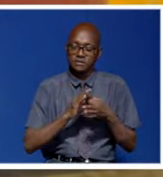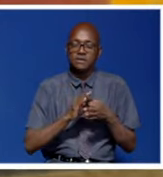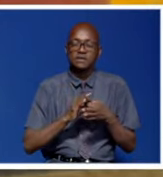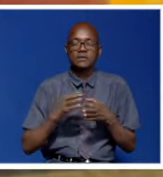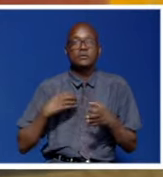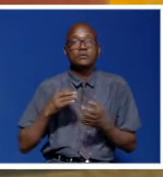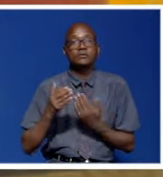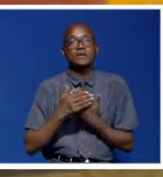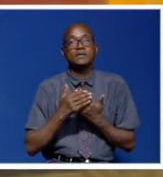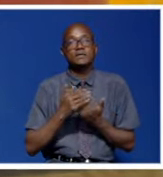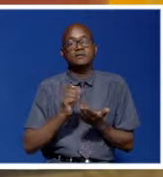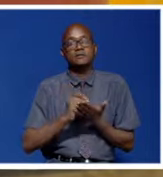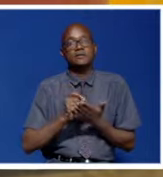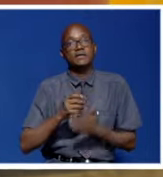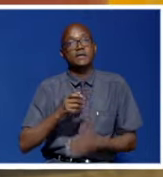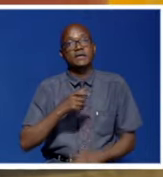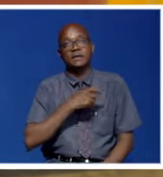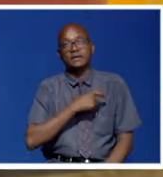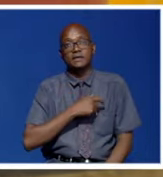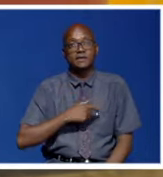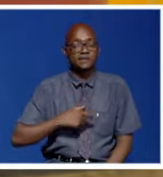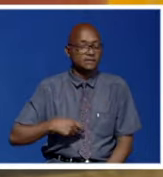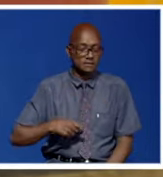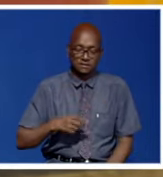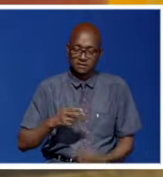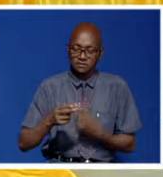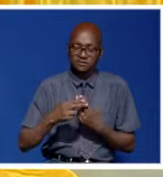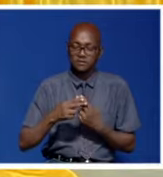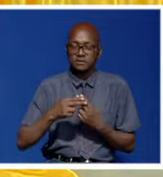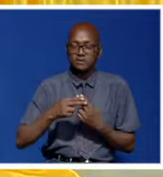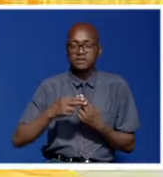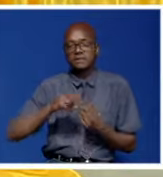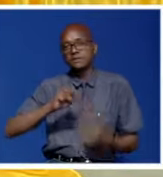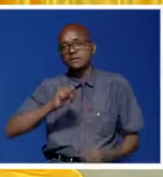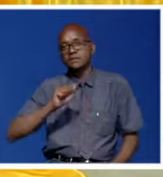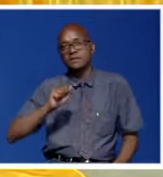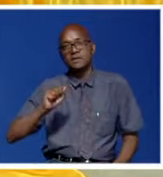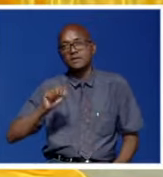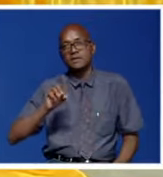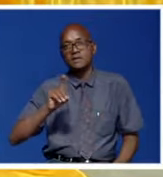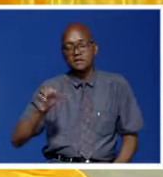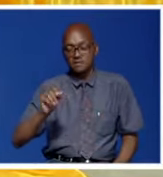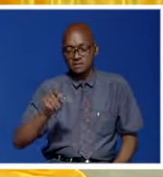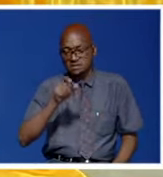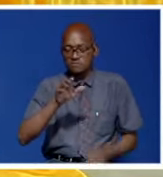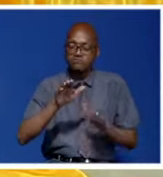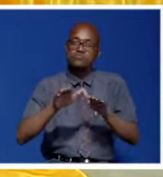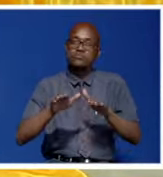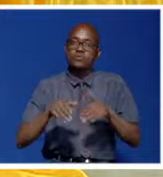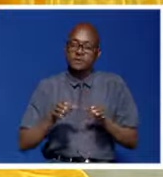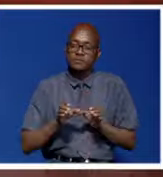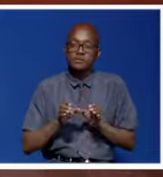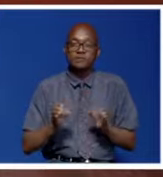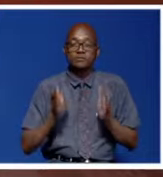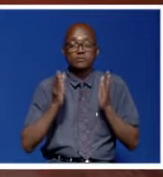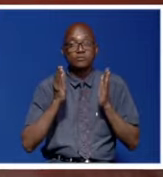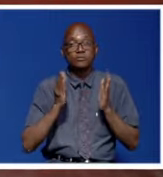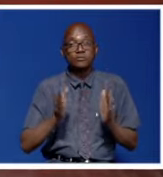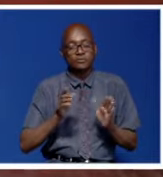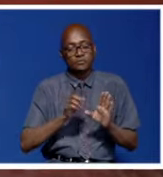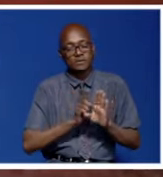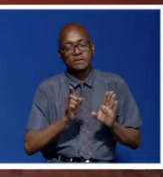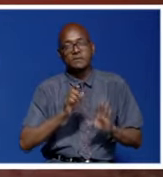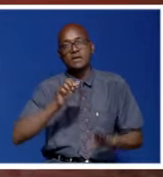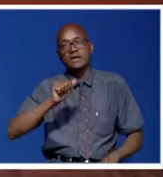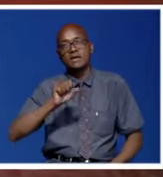Rais, Fedha na Mipango, Dr. Saada Mkuya Salum, pamoja na mbunge wa viti maalum mkuu wa Mjini Magharibi, Asha